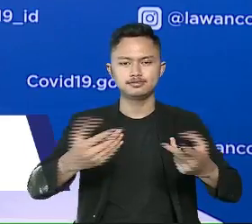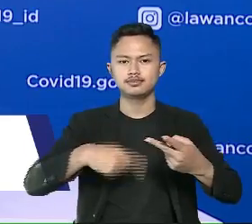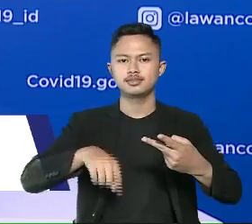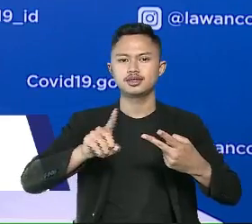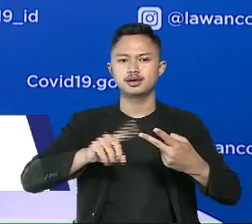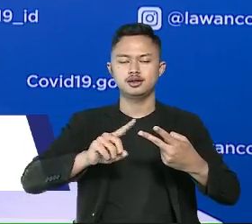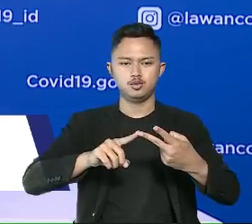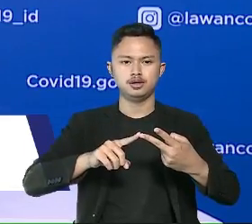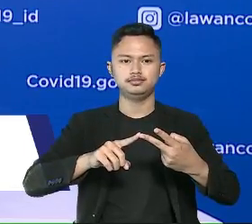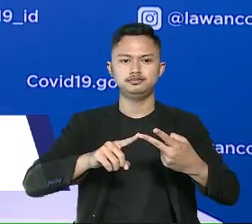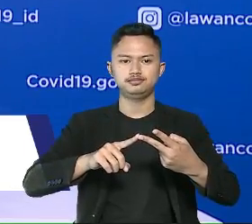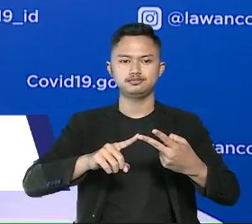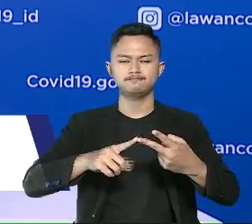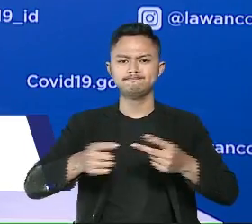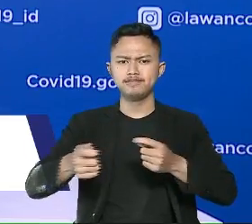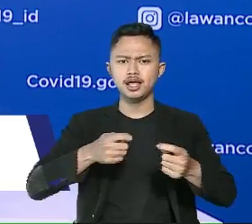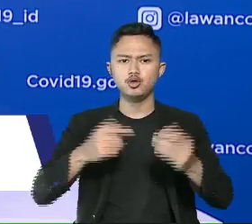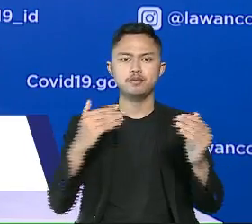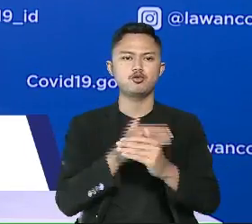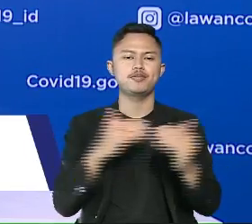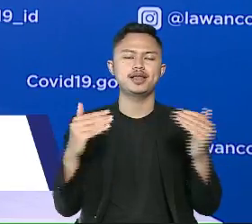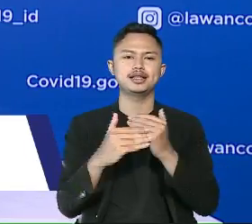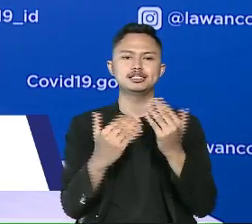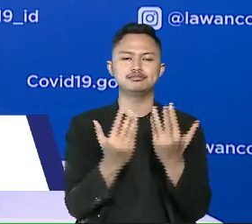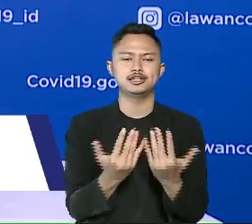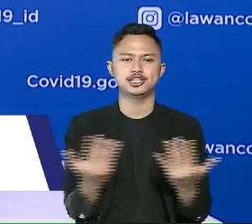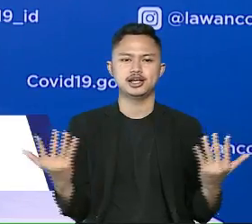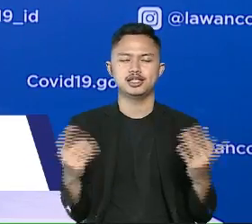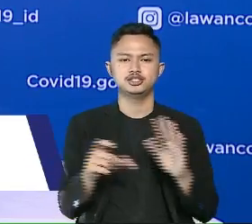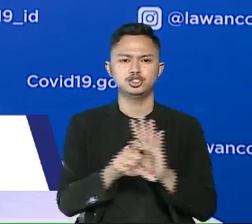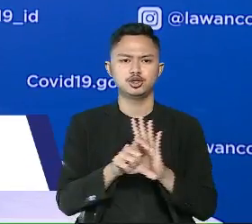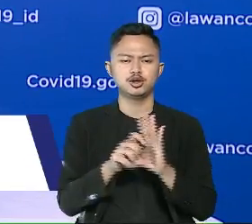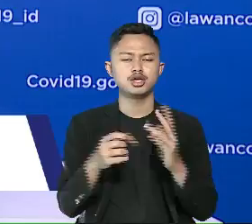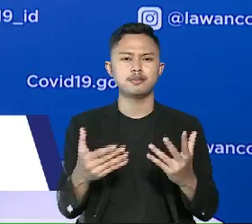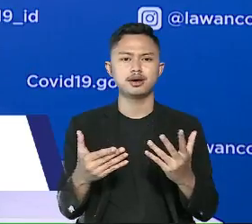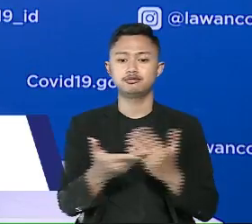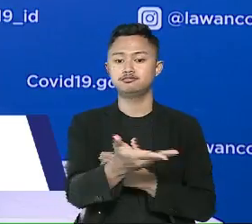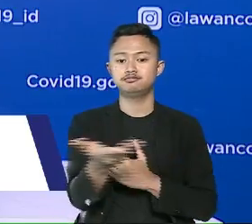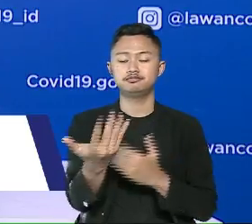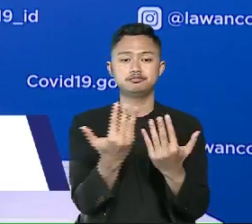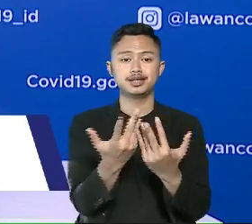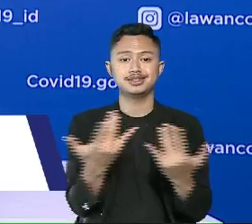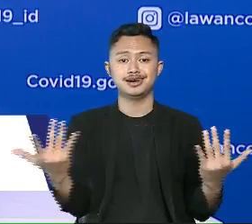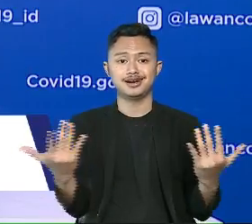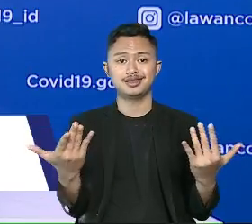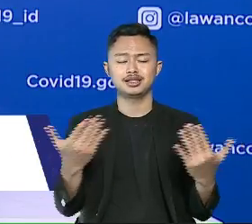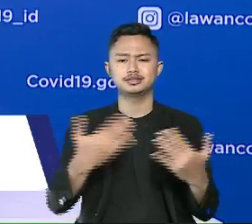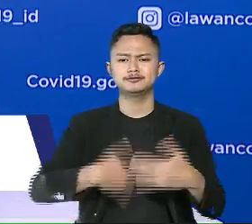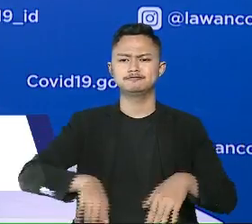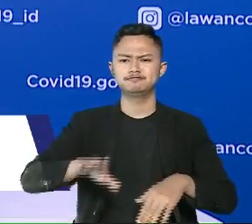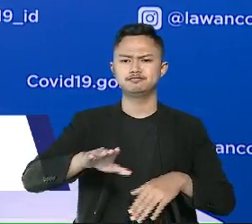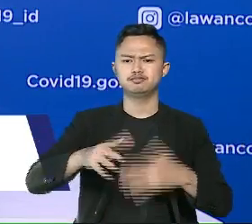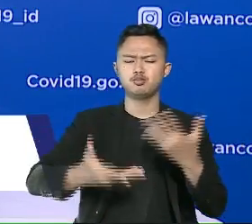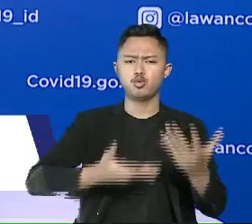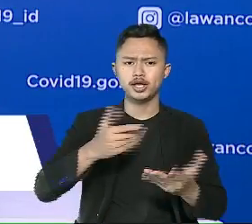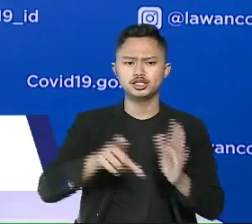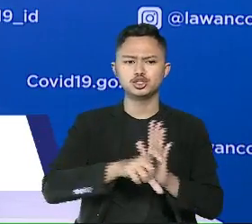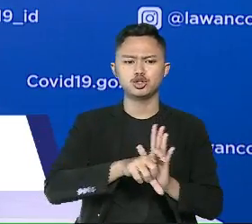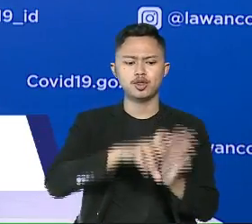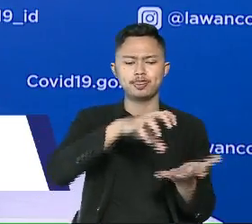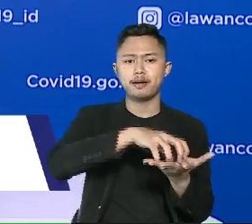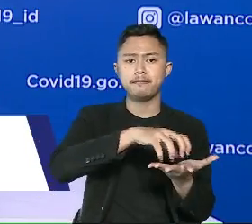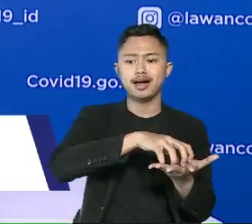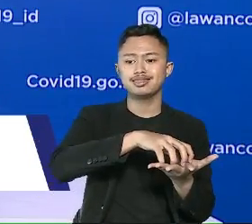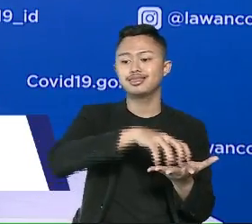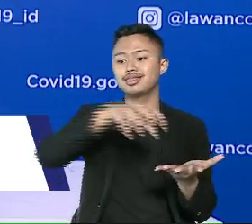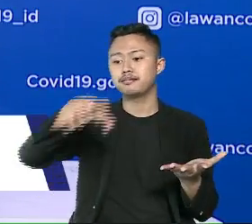kedua, pengaturan mobilitas masyarakat, yaitu bagi masyarakat pelaku perjalanan dari dan ke